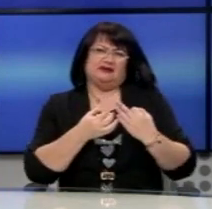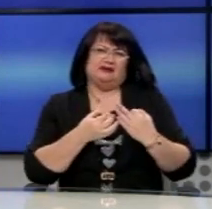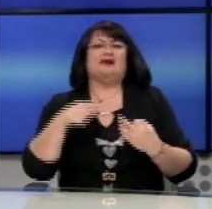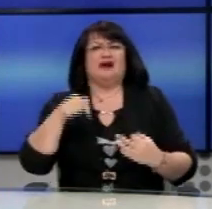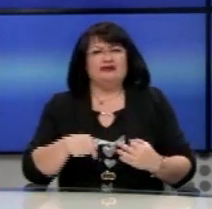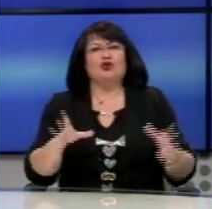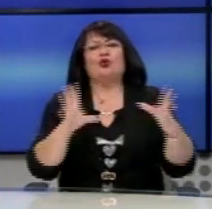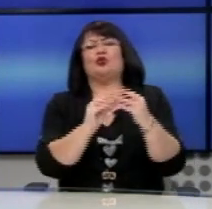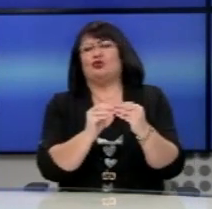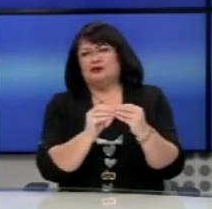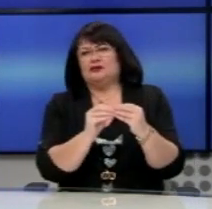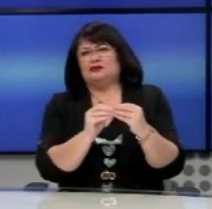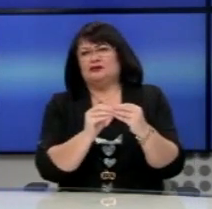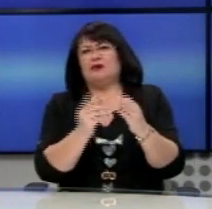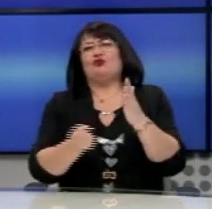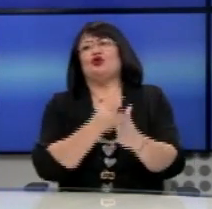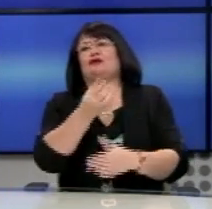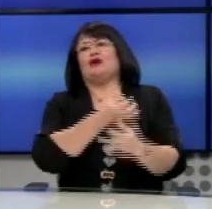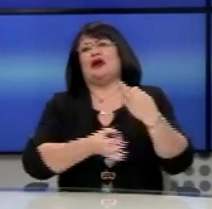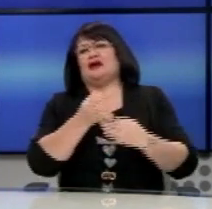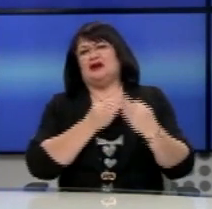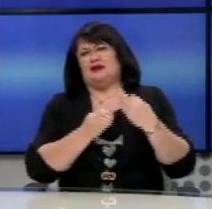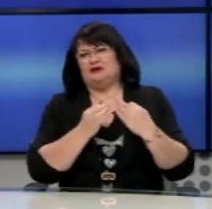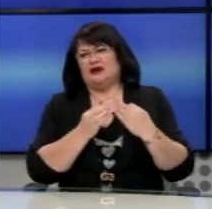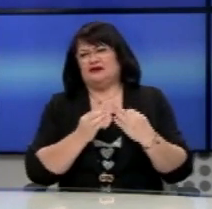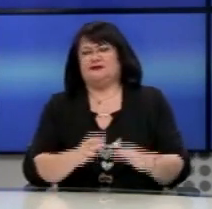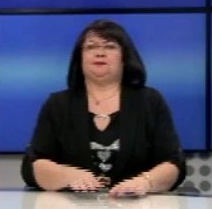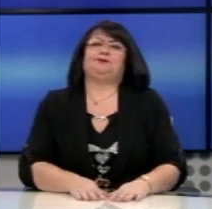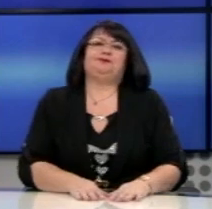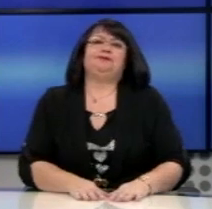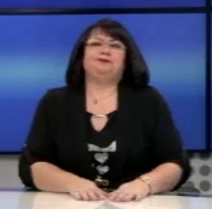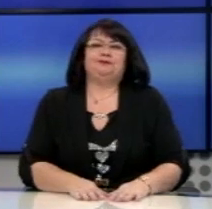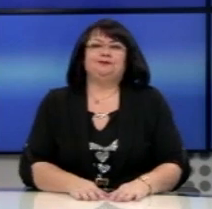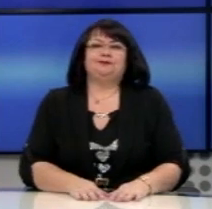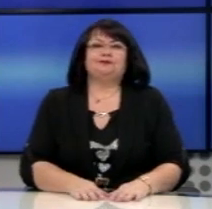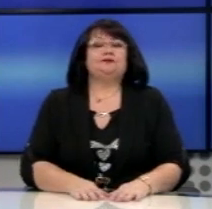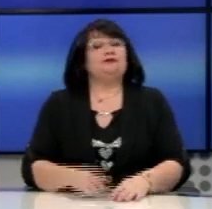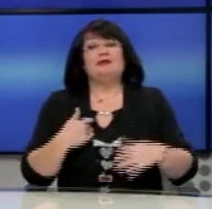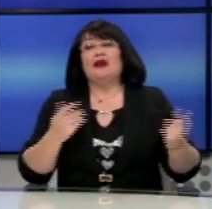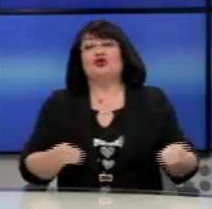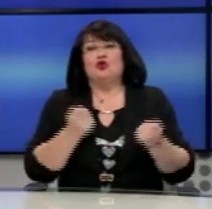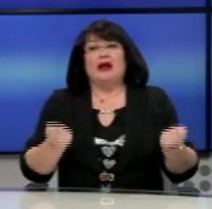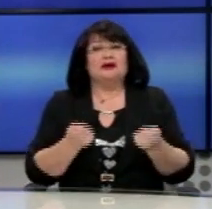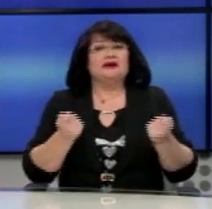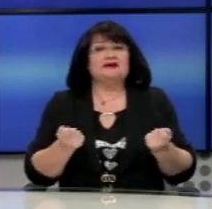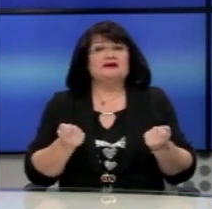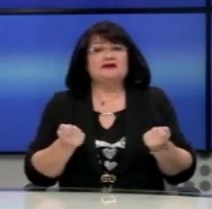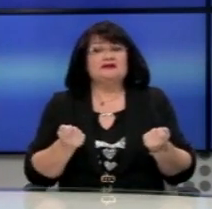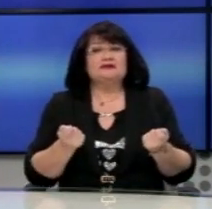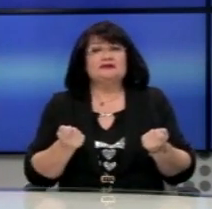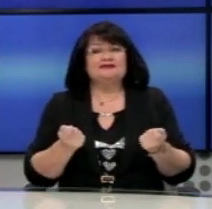αυτό το συνδυάσατε και μάλιστα από την πρωτολογία σας, χωρίς να έχει θυχθεί από κανέναν άλλον. Και το κάνετε γιατί θέλετε